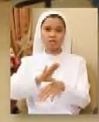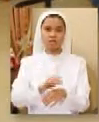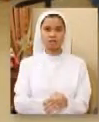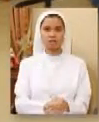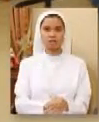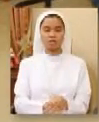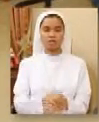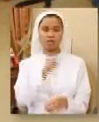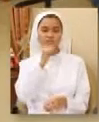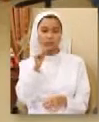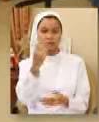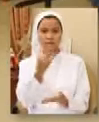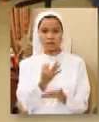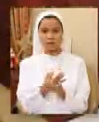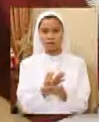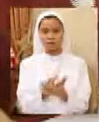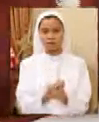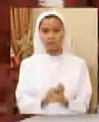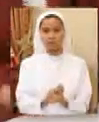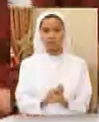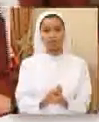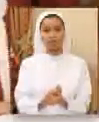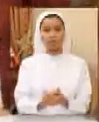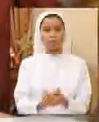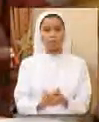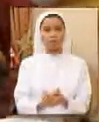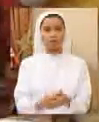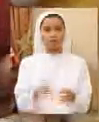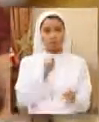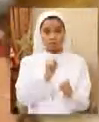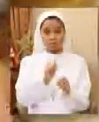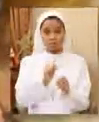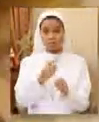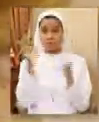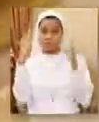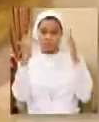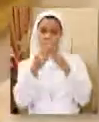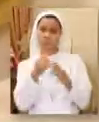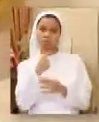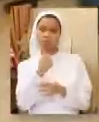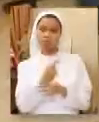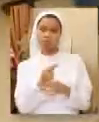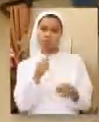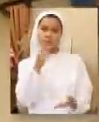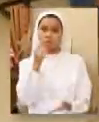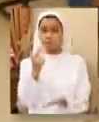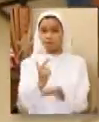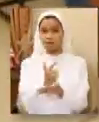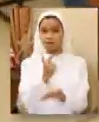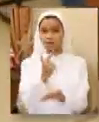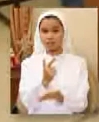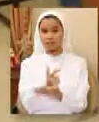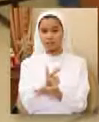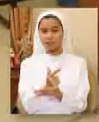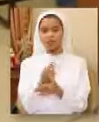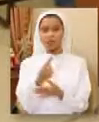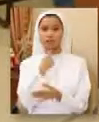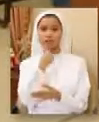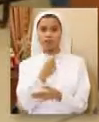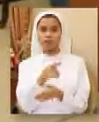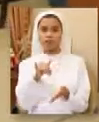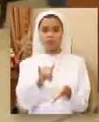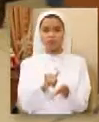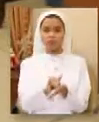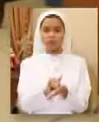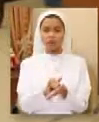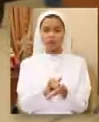ano, mas isang pusing financial yan. Di ba sa Ebanghelyo, parang yung nabareta, yung tinatawag na widow's mite, yung